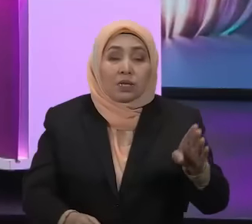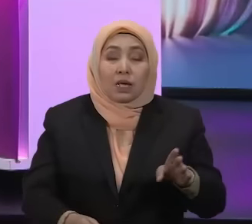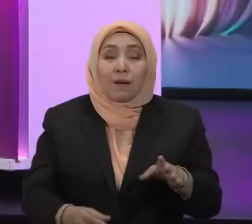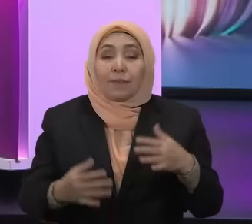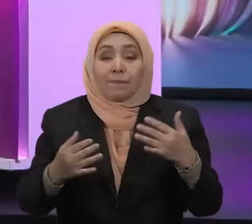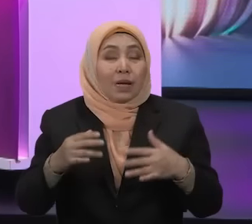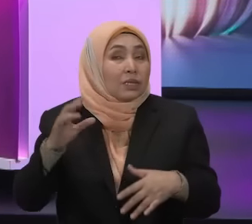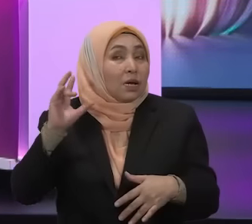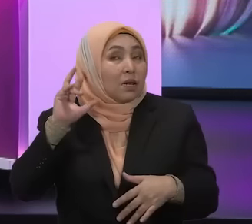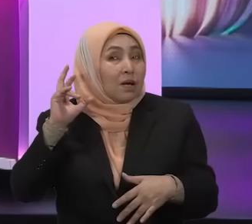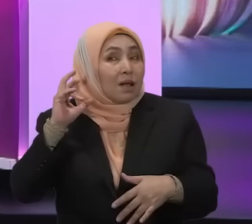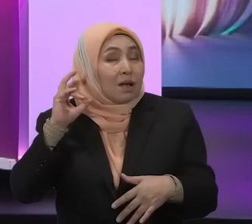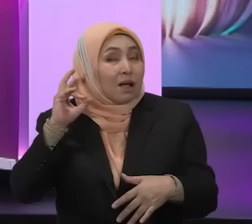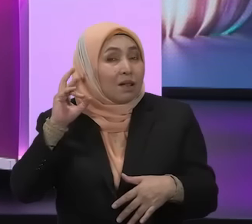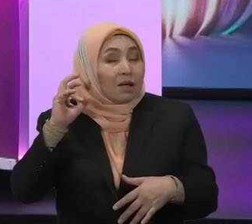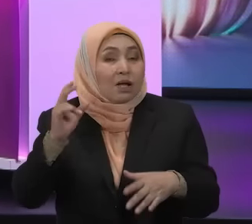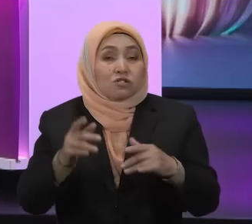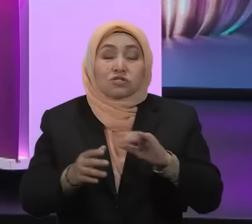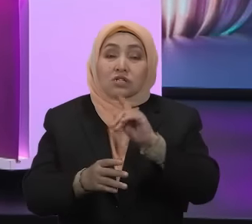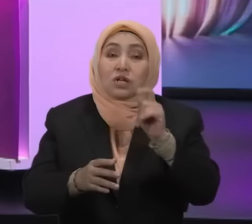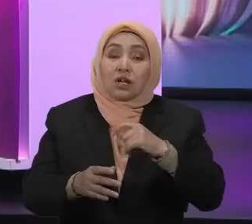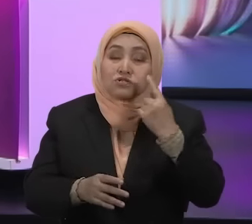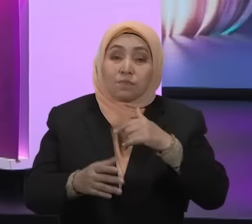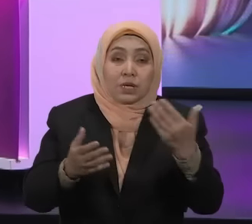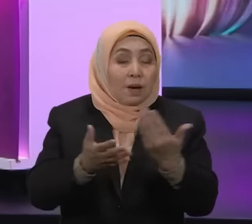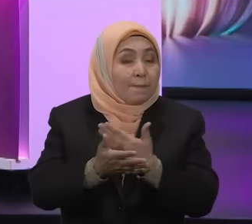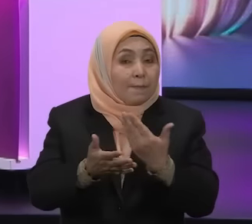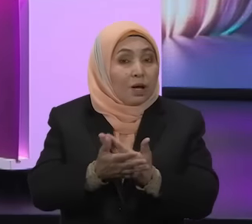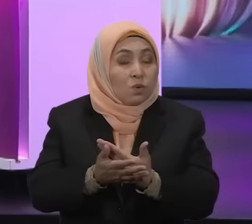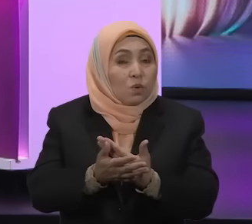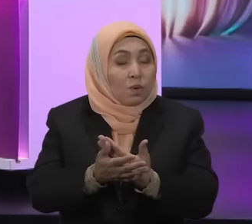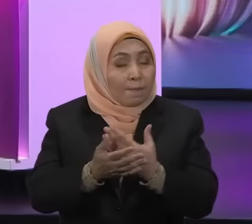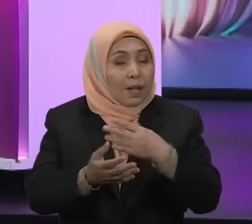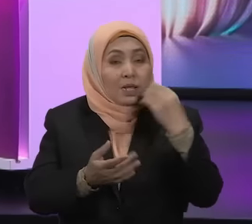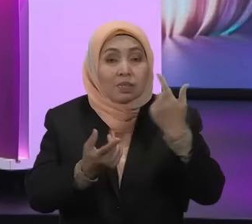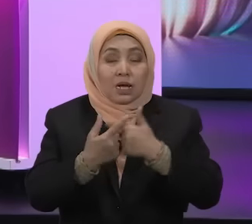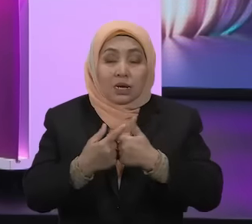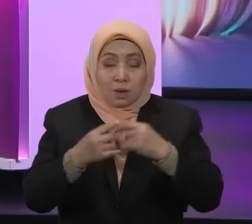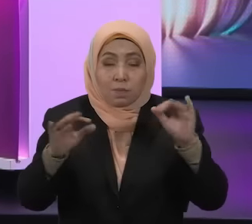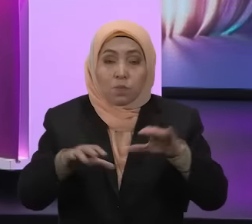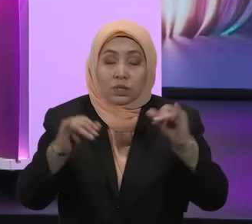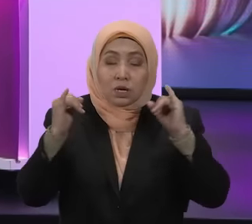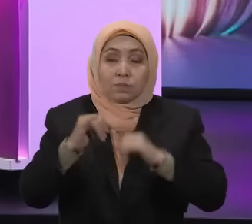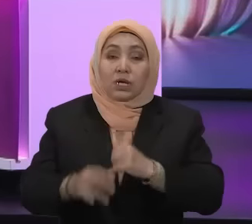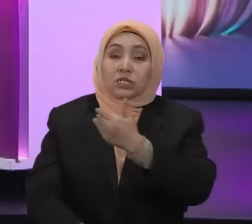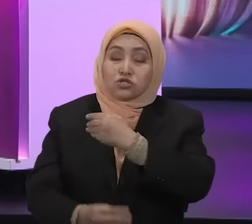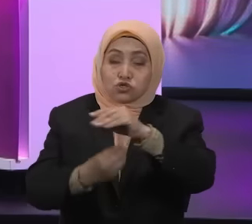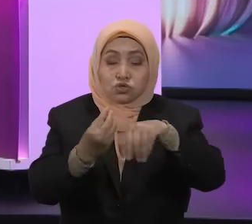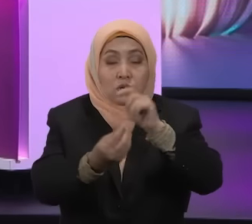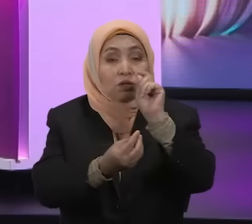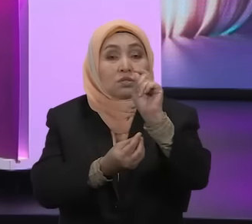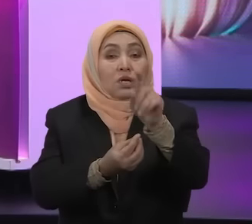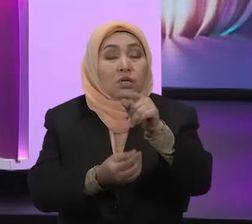telinga. Mm-hmm. Tanyalah sesiapa yang baru pulang menunaikan ibadah umrah atau menunaikan ibadah